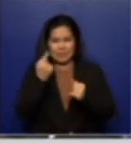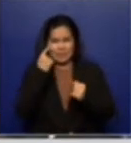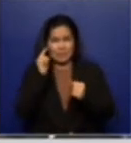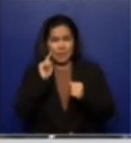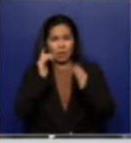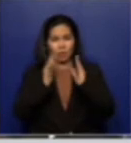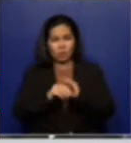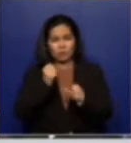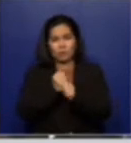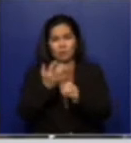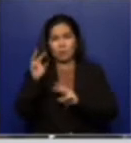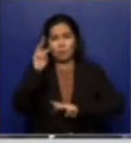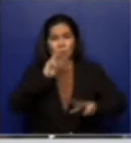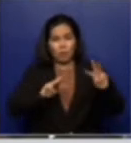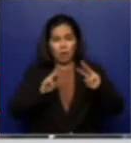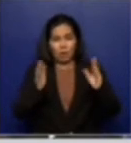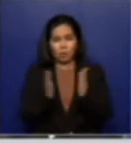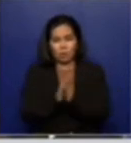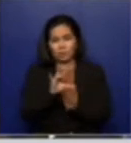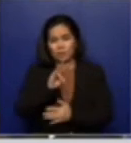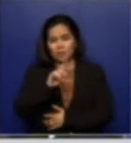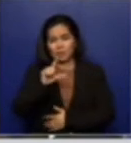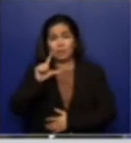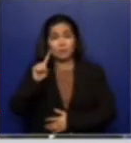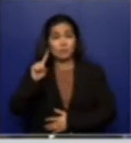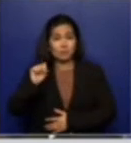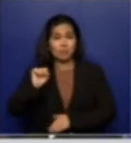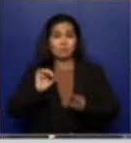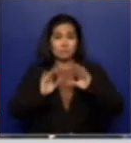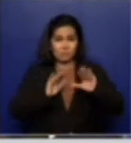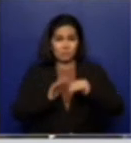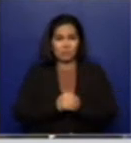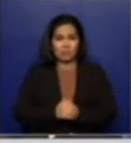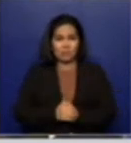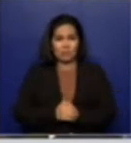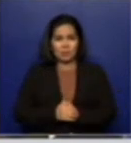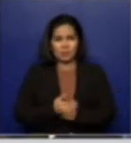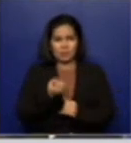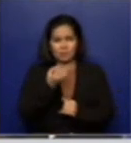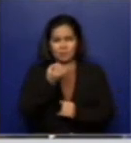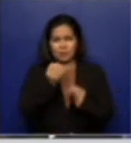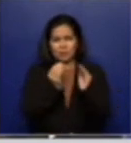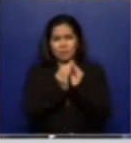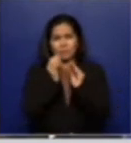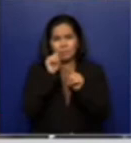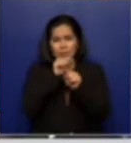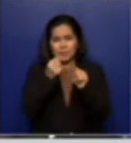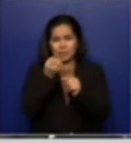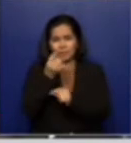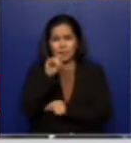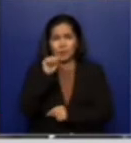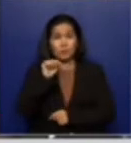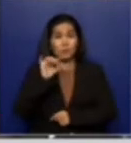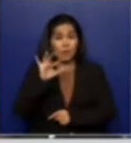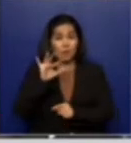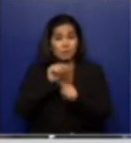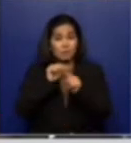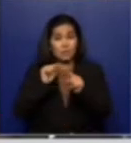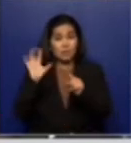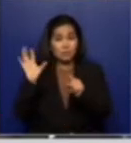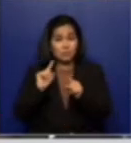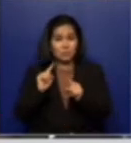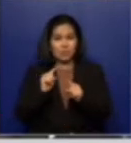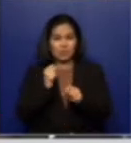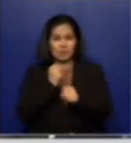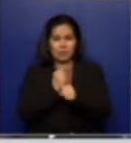านอาจจะ7ล้าน1แสนกว่าคนนะครับ 18.5% นั้นอาจจะว่างงานจากจำนวน